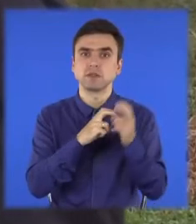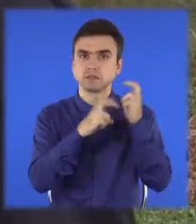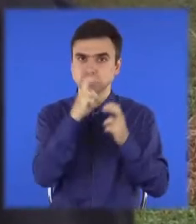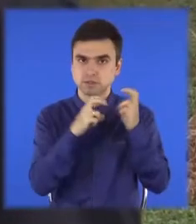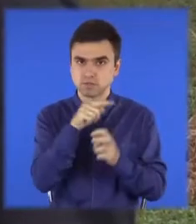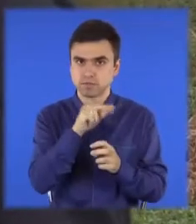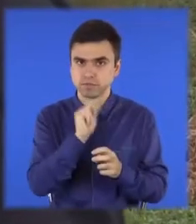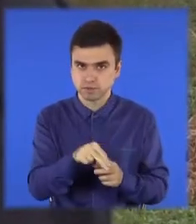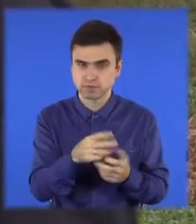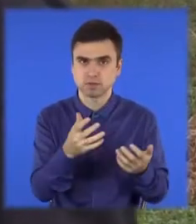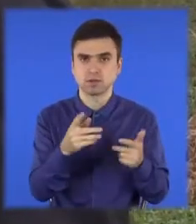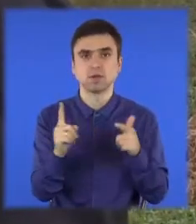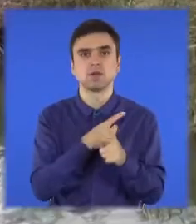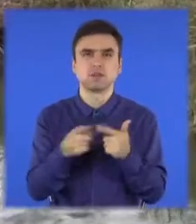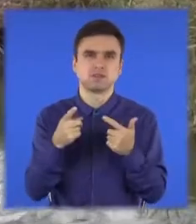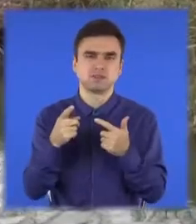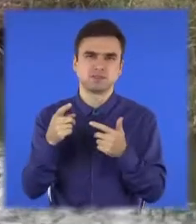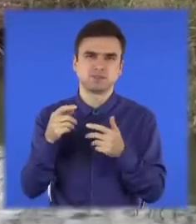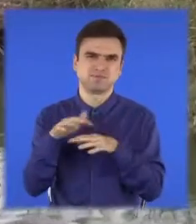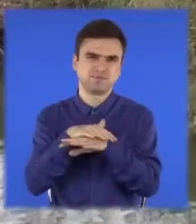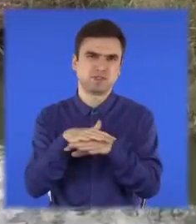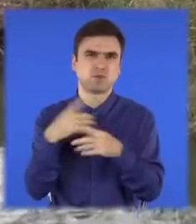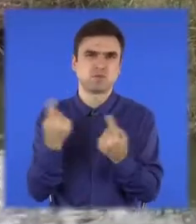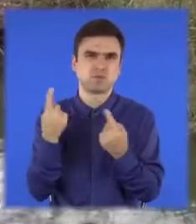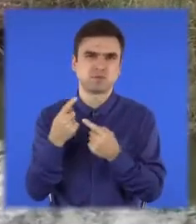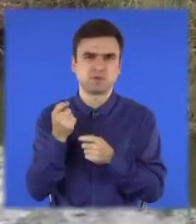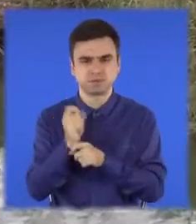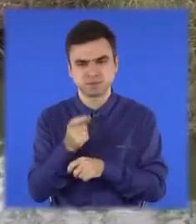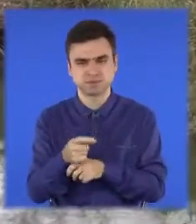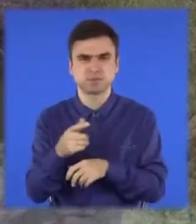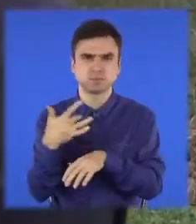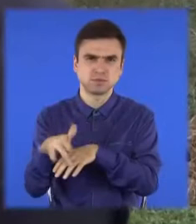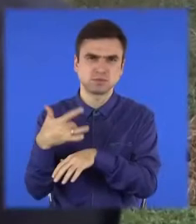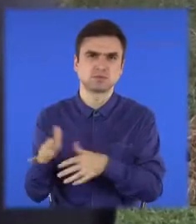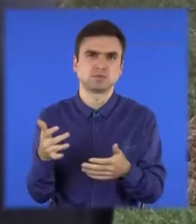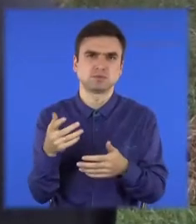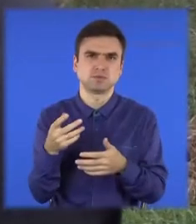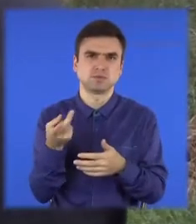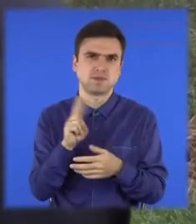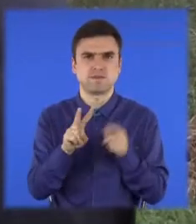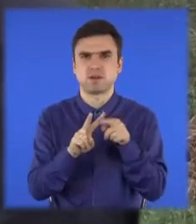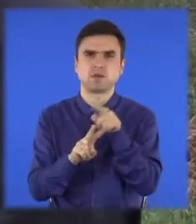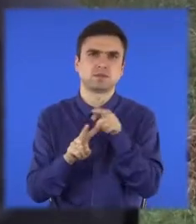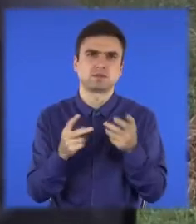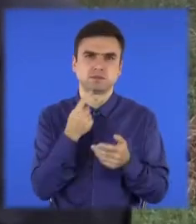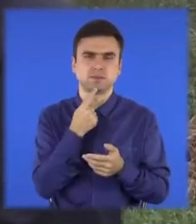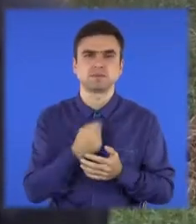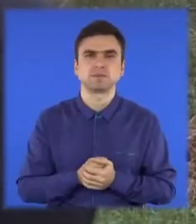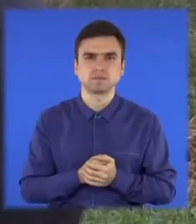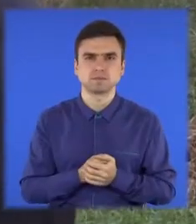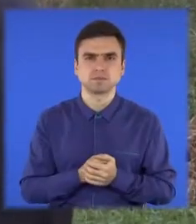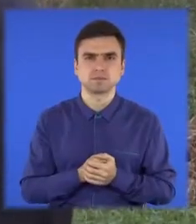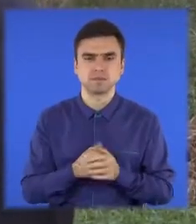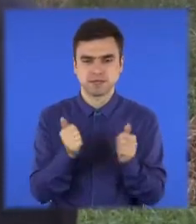впливання, я ж говорю, це битове впливання, це впливання техногенне. Коли ми відбираємо проби ось тут на